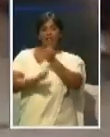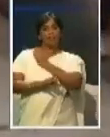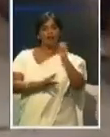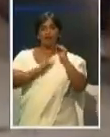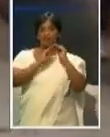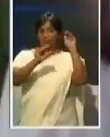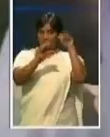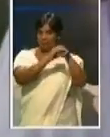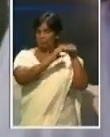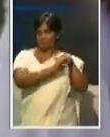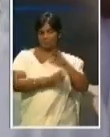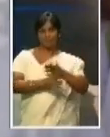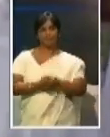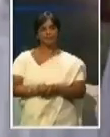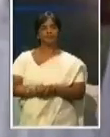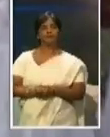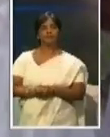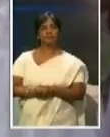තානාපති කාර්යාලය යන ස්ථානවලදී.